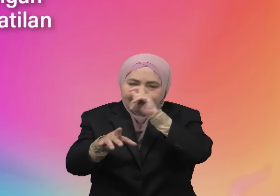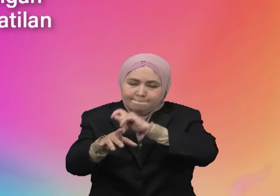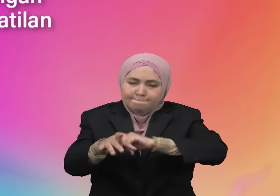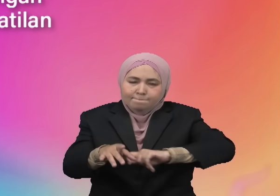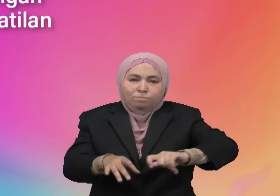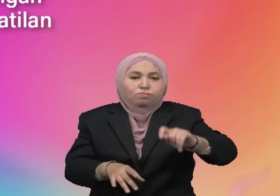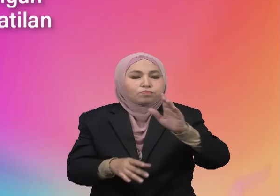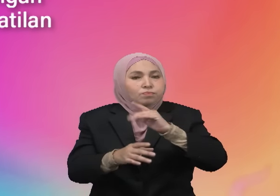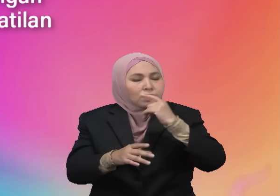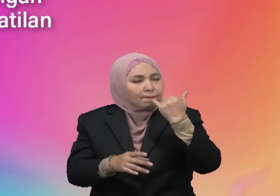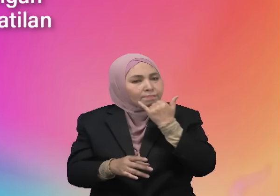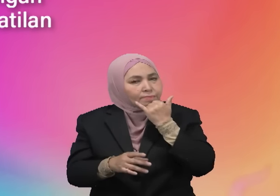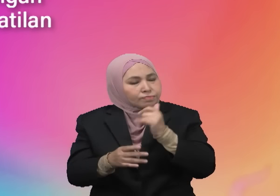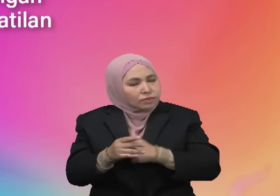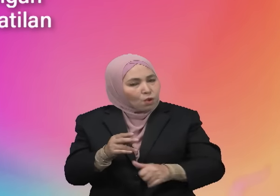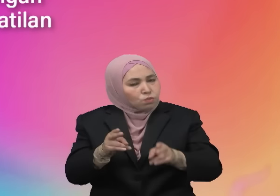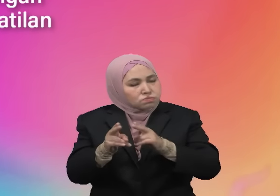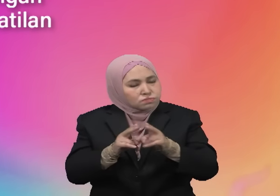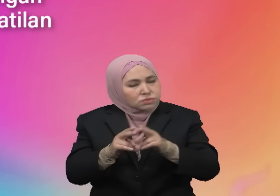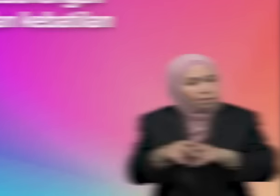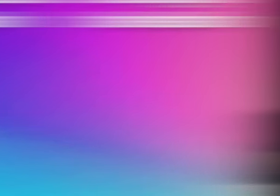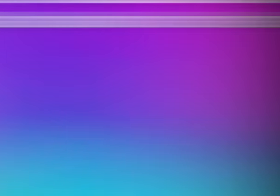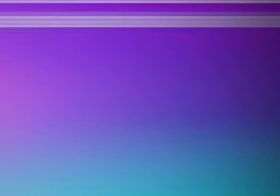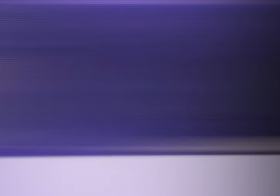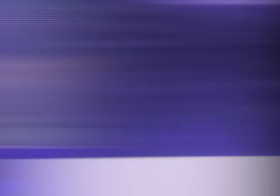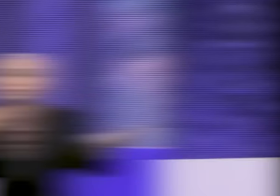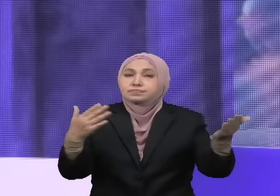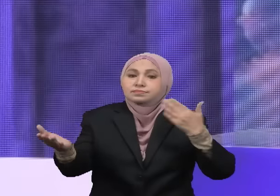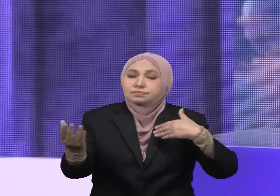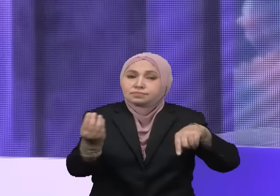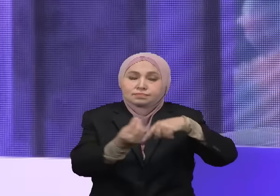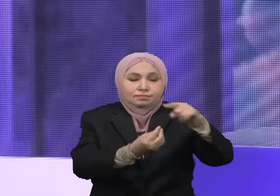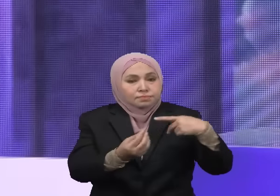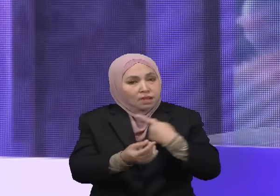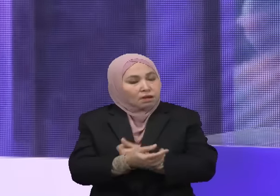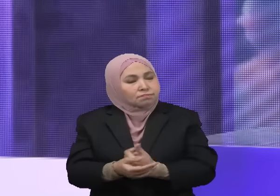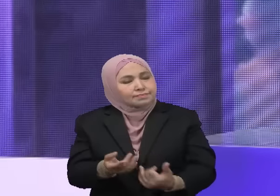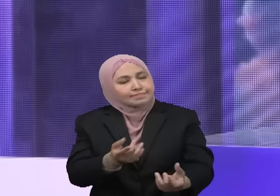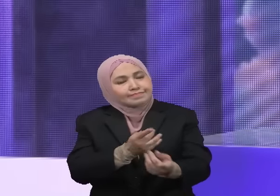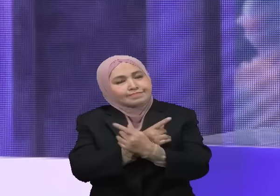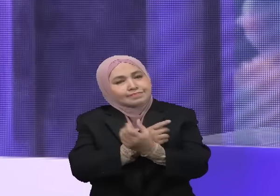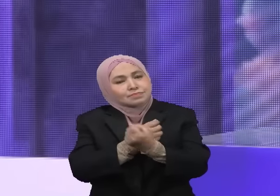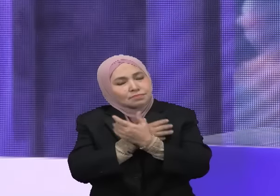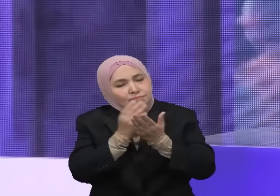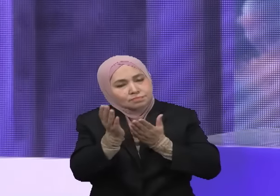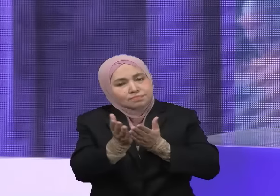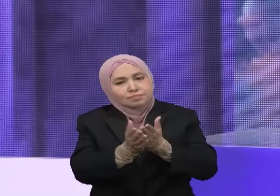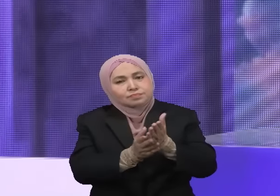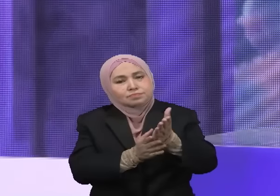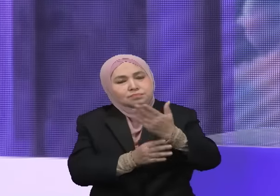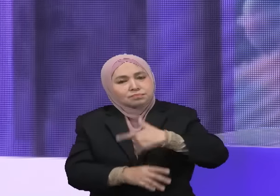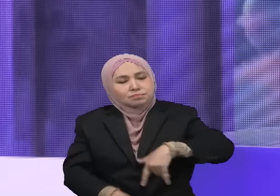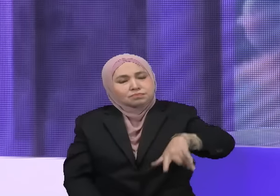kita tinggalkan usaha mengajak rakan-rakan kita, orang-orang di sekeliling kita dengan penuh kasih sayang menuju kepada